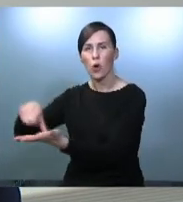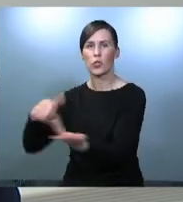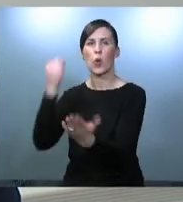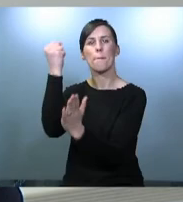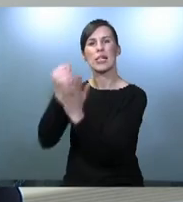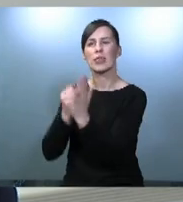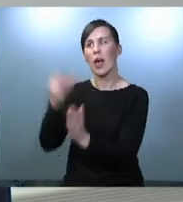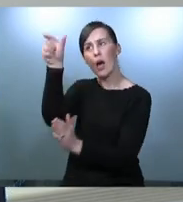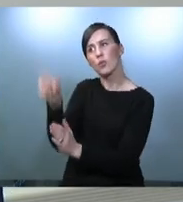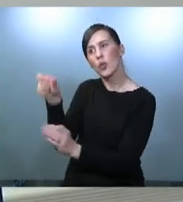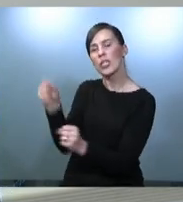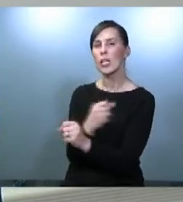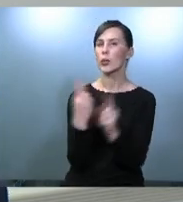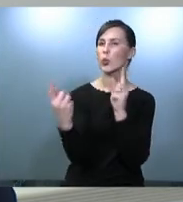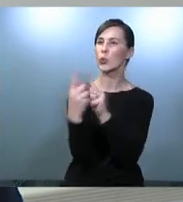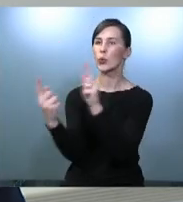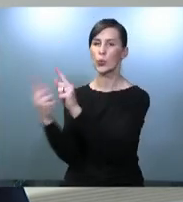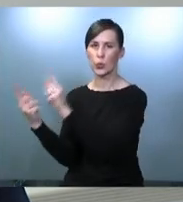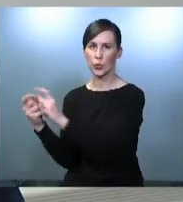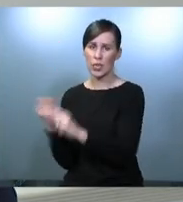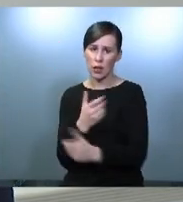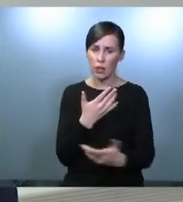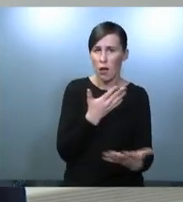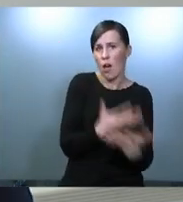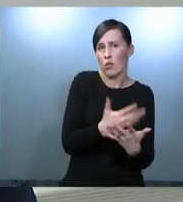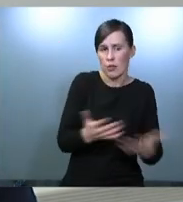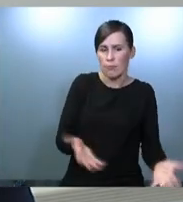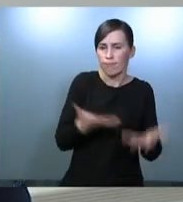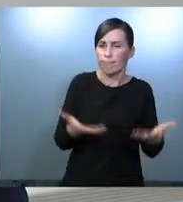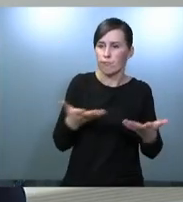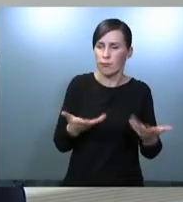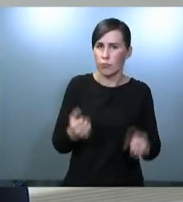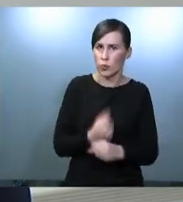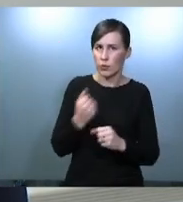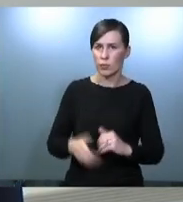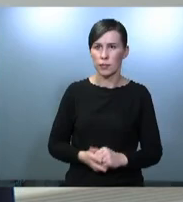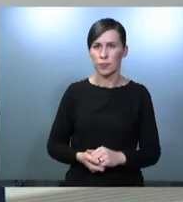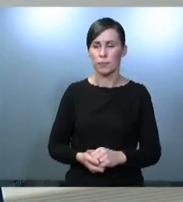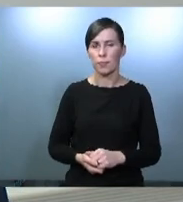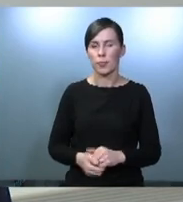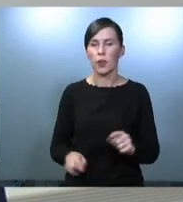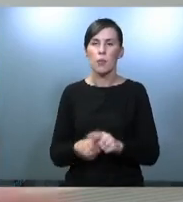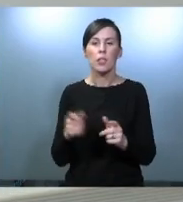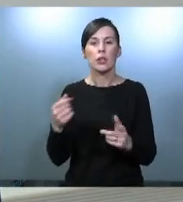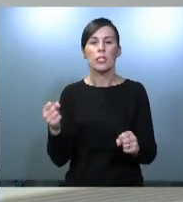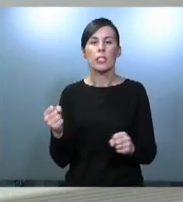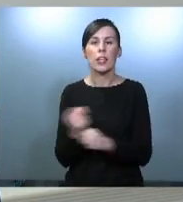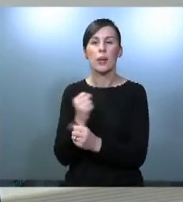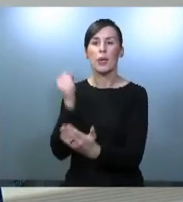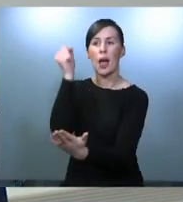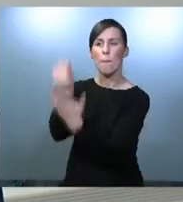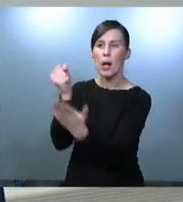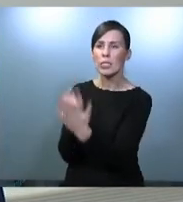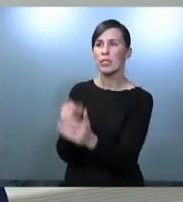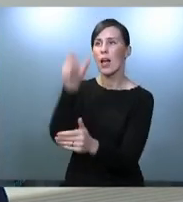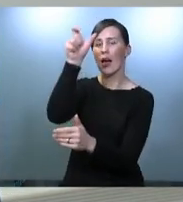kas yra ir daroma, bet turbūt reikia dar labiau aktyvinti, kad pritraukti, kad per ambasadas pateikti, kas,